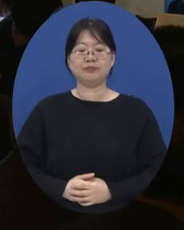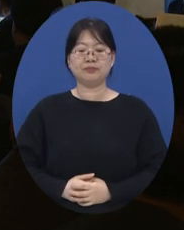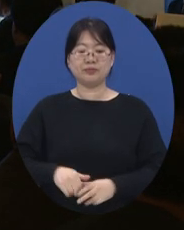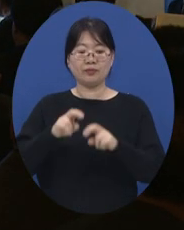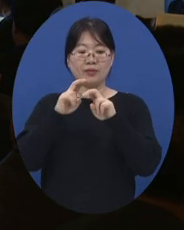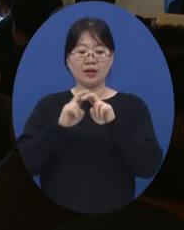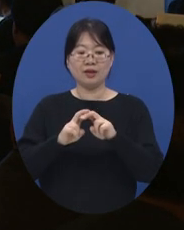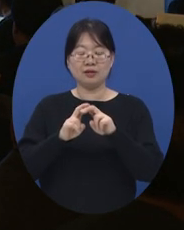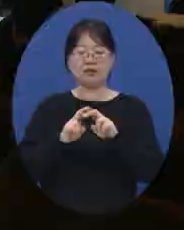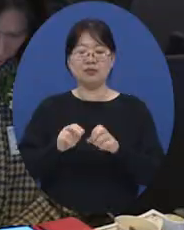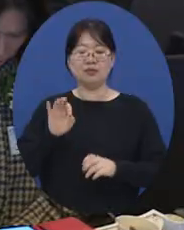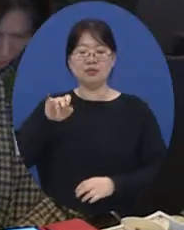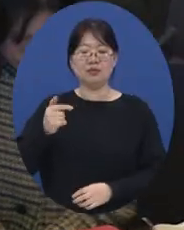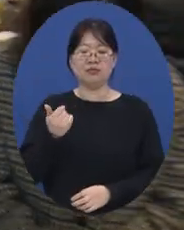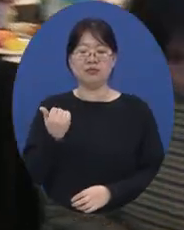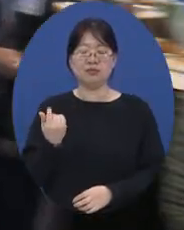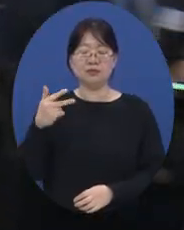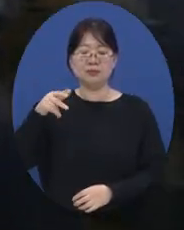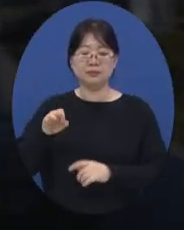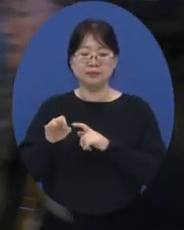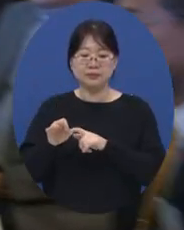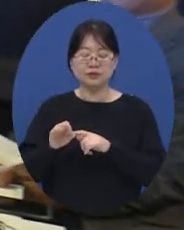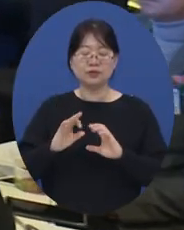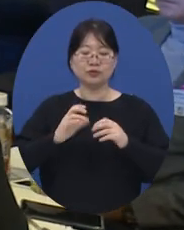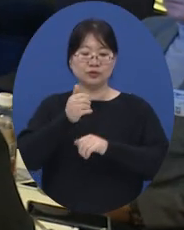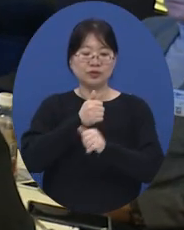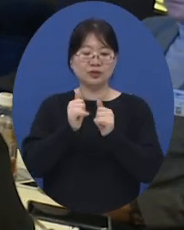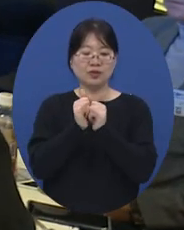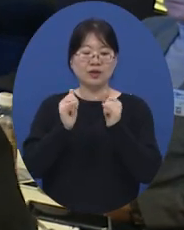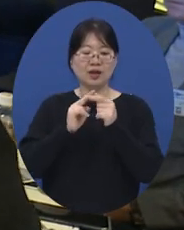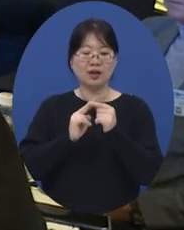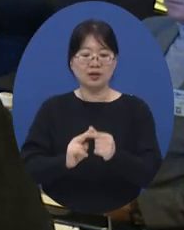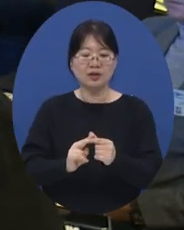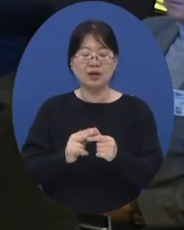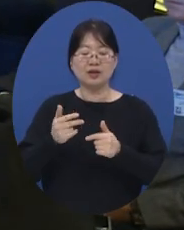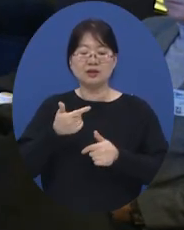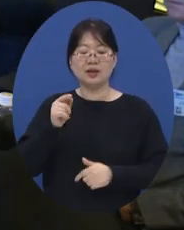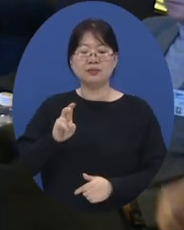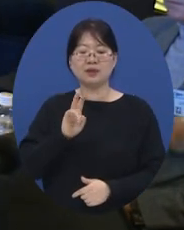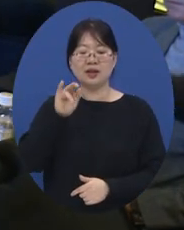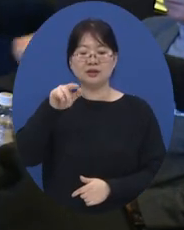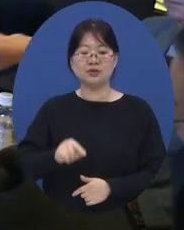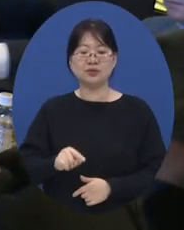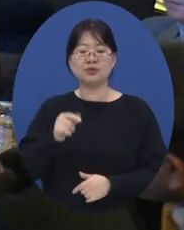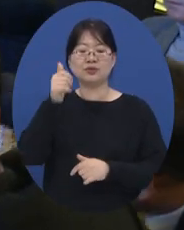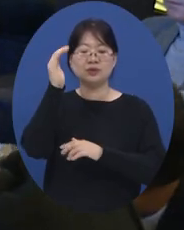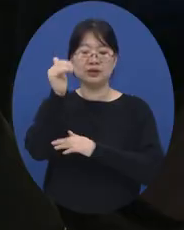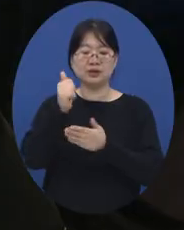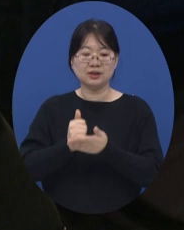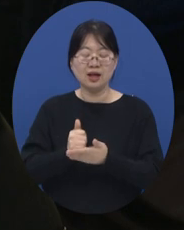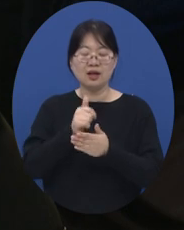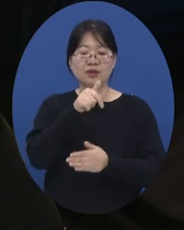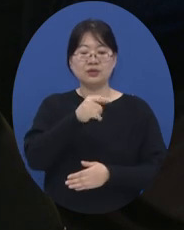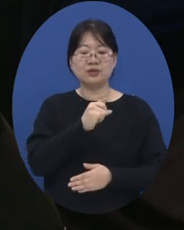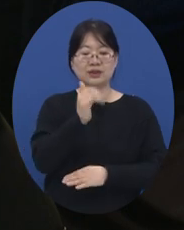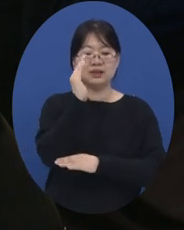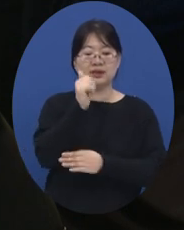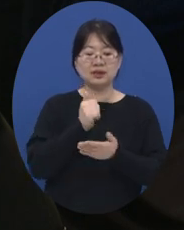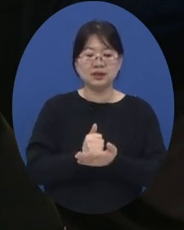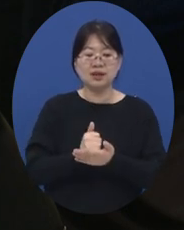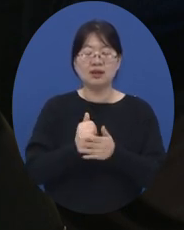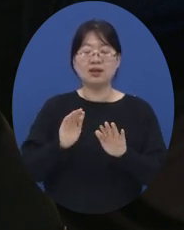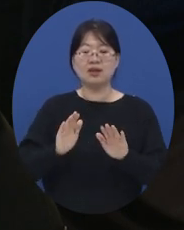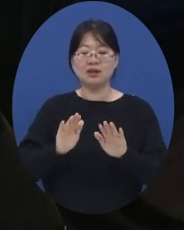이 자리에는 윤호중 줘 응 선 힘 완전 국회의원과 조 강한나는 조 시장 반생 난 구리시장 운용 수 사용